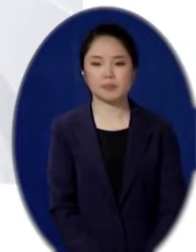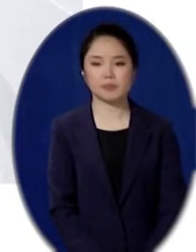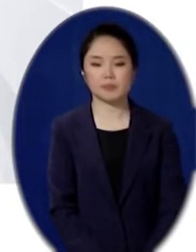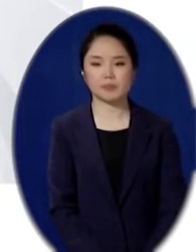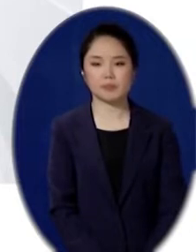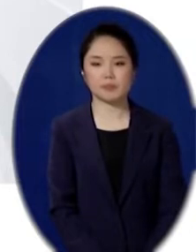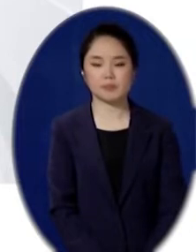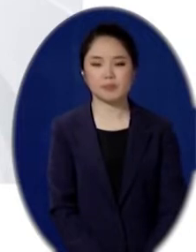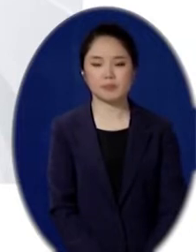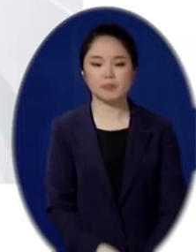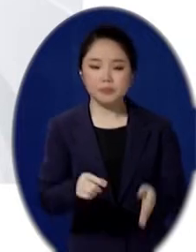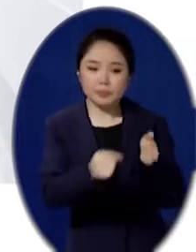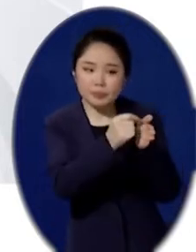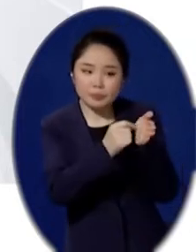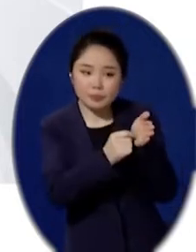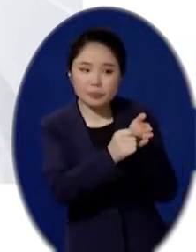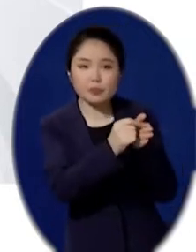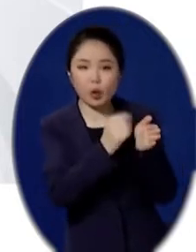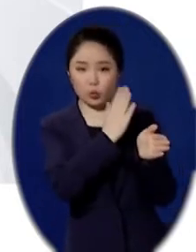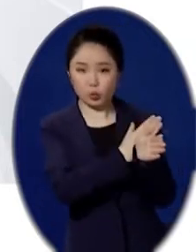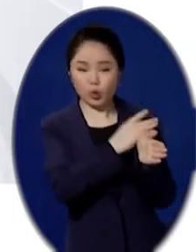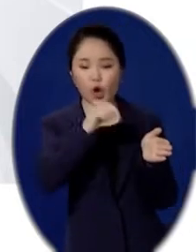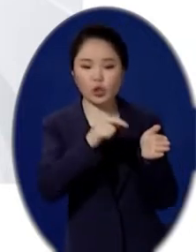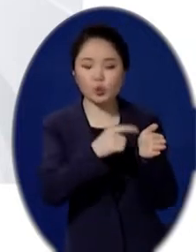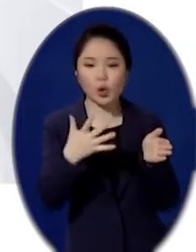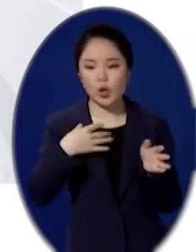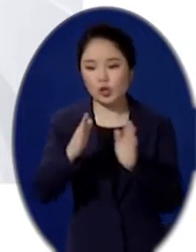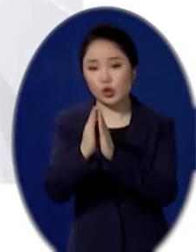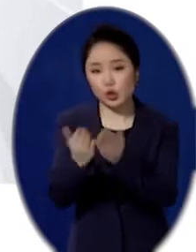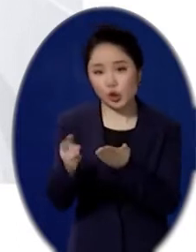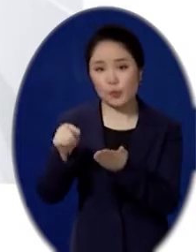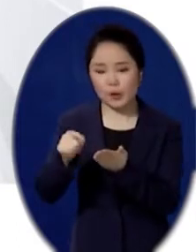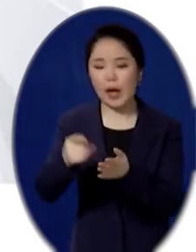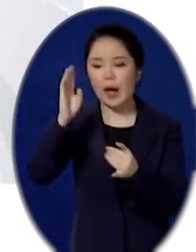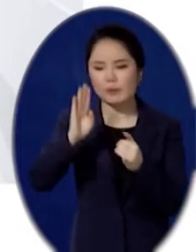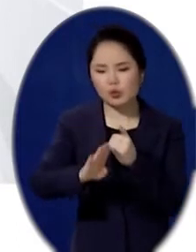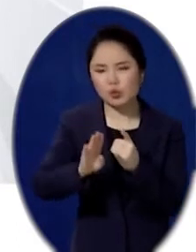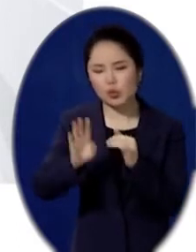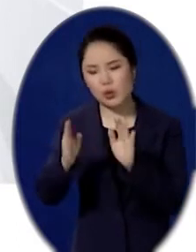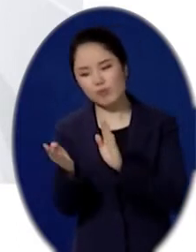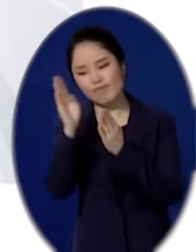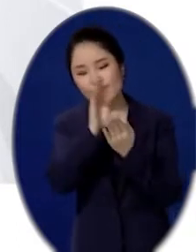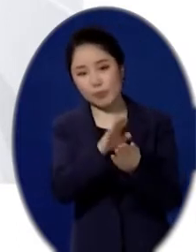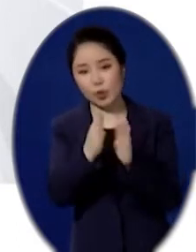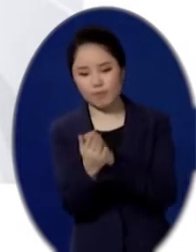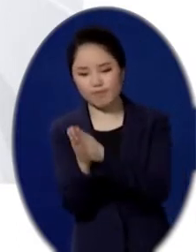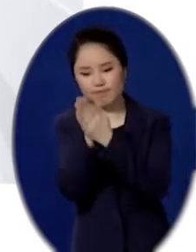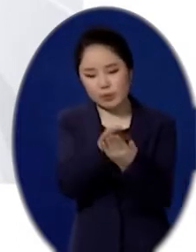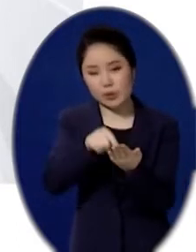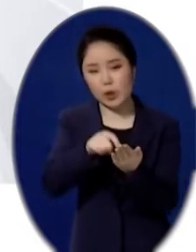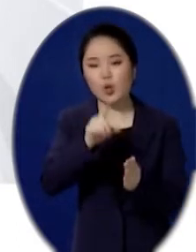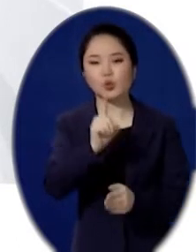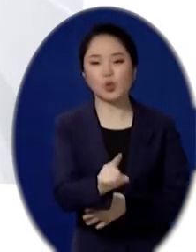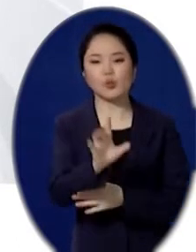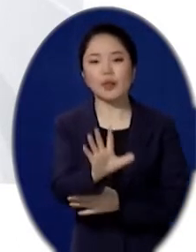За тэмдэглэсэн бол хүүхдүүд та бүхэн сурах бичгийнхаа хамгийн арын хуудас болох